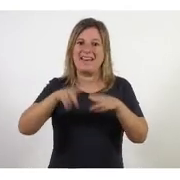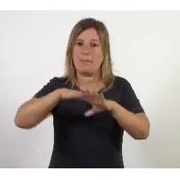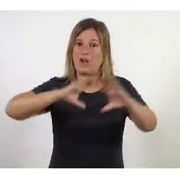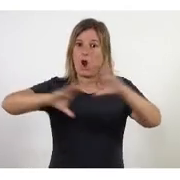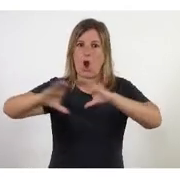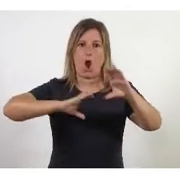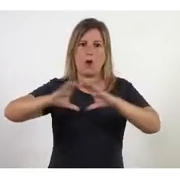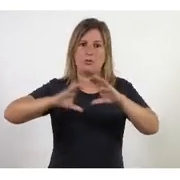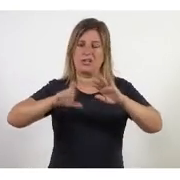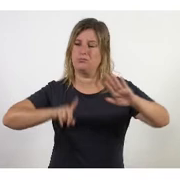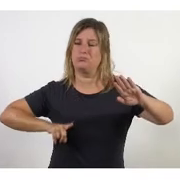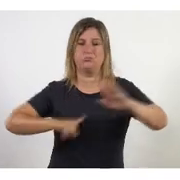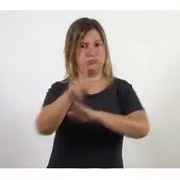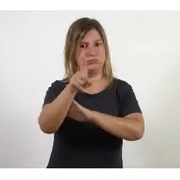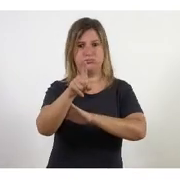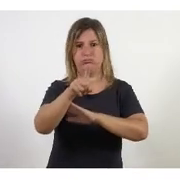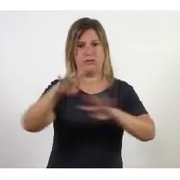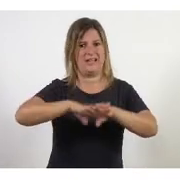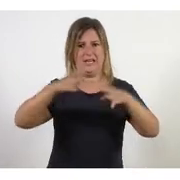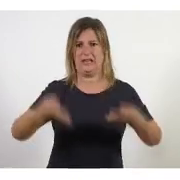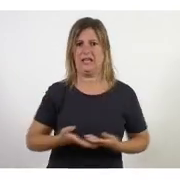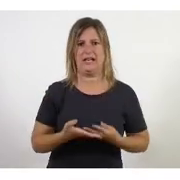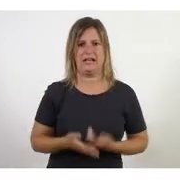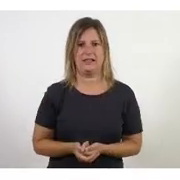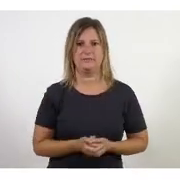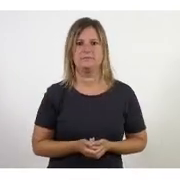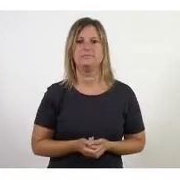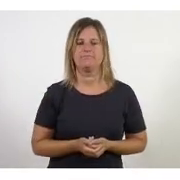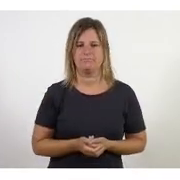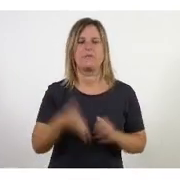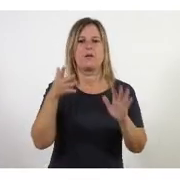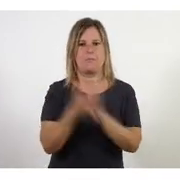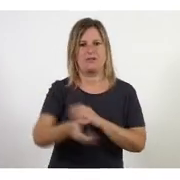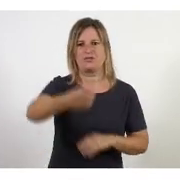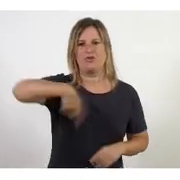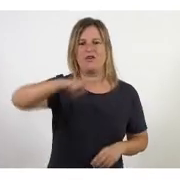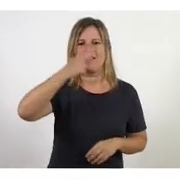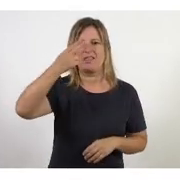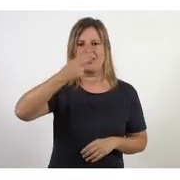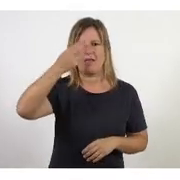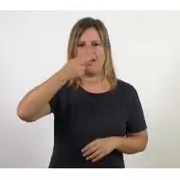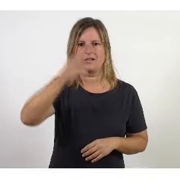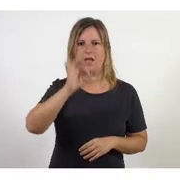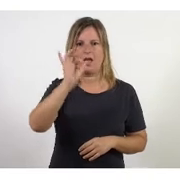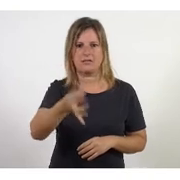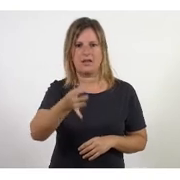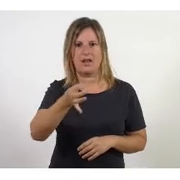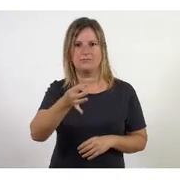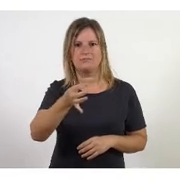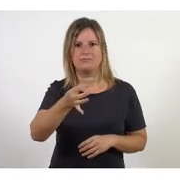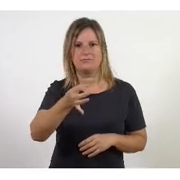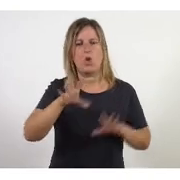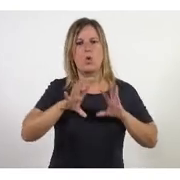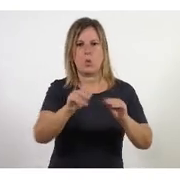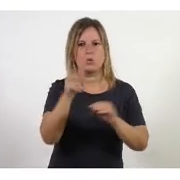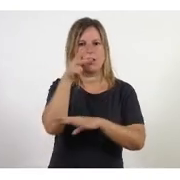a dia d'avui, a internet és indiscutible. Llavors, jo crec que us interessa molt i molt ficar-vos en el món del vídeo com a